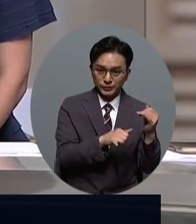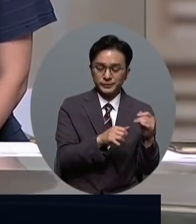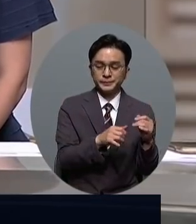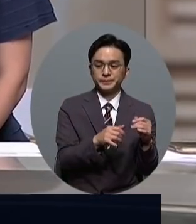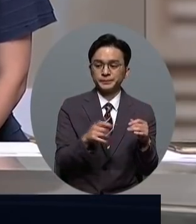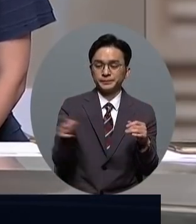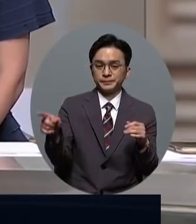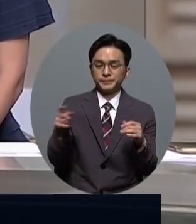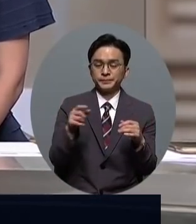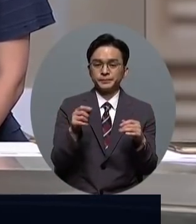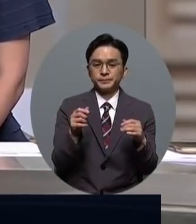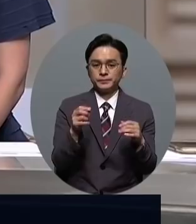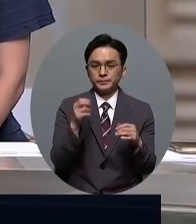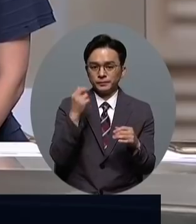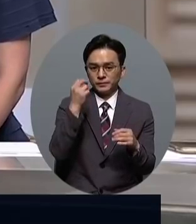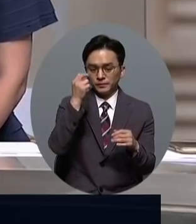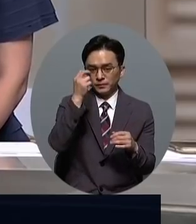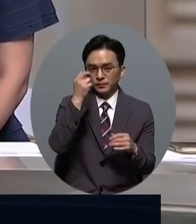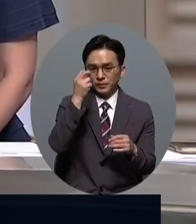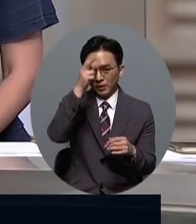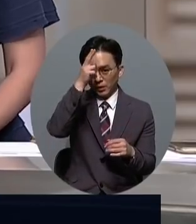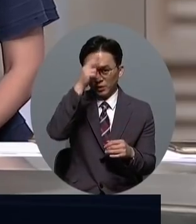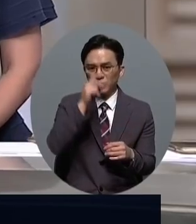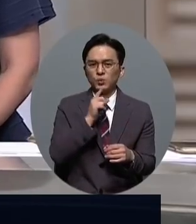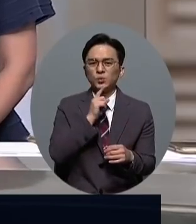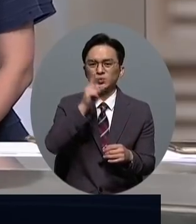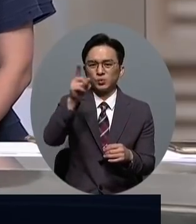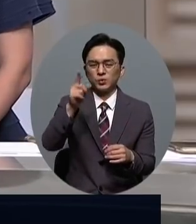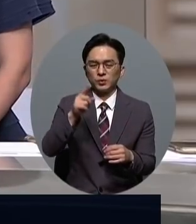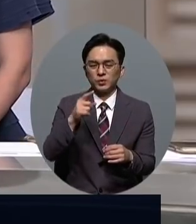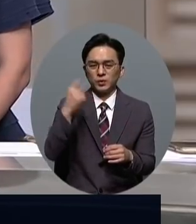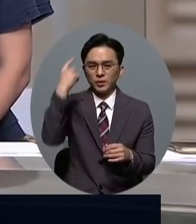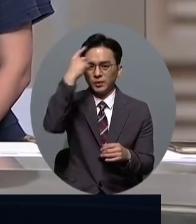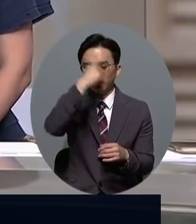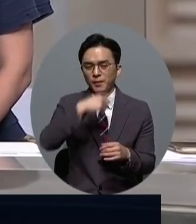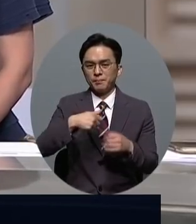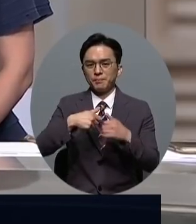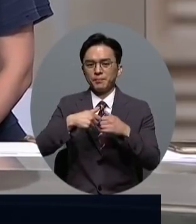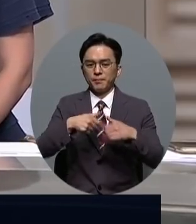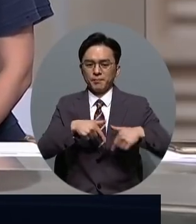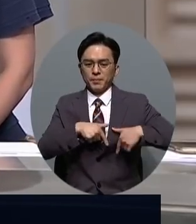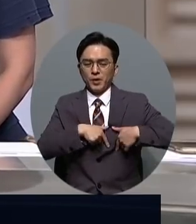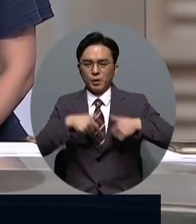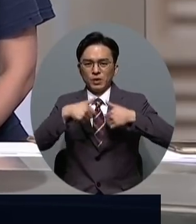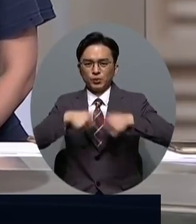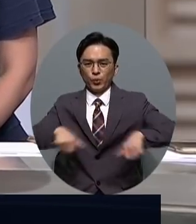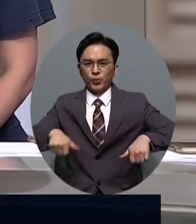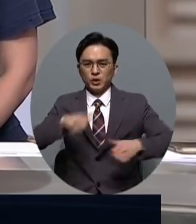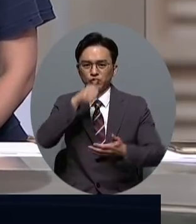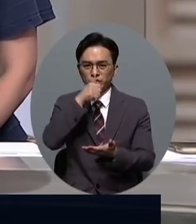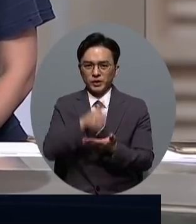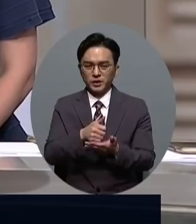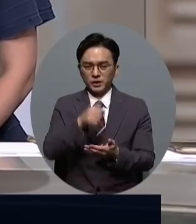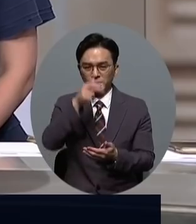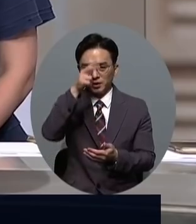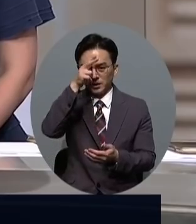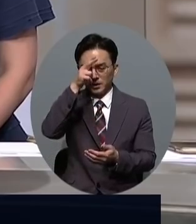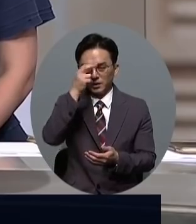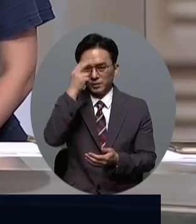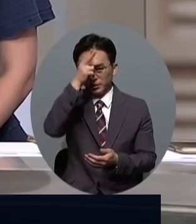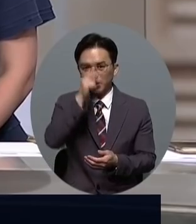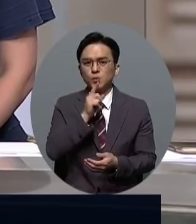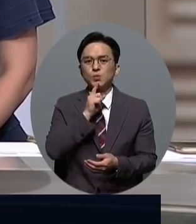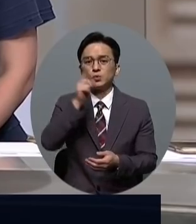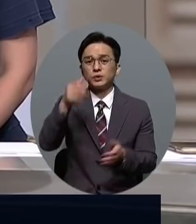혐의로 고소를 했습니다. 유족 측은 진 전 교수가 성추행 관련 허위 사실을 적시해서 고인의 명예를 훼손했다고 주장하고